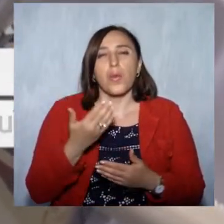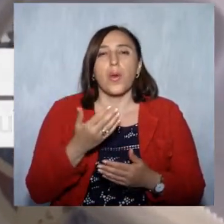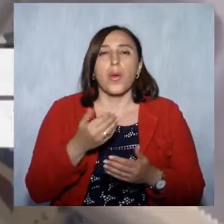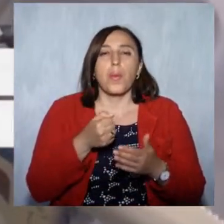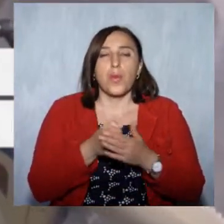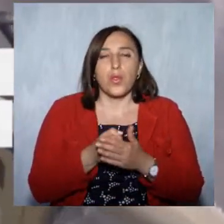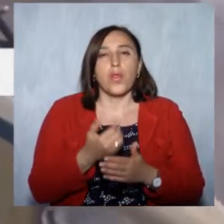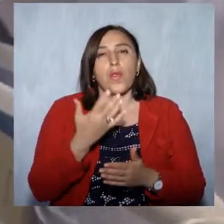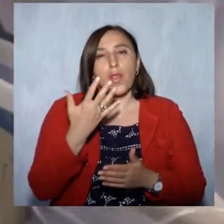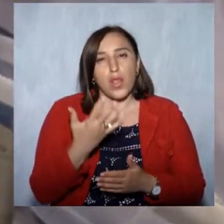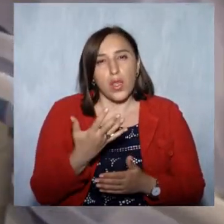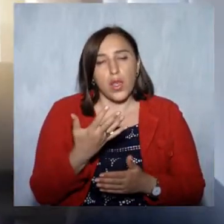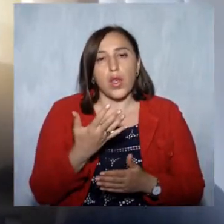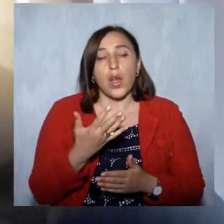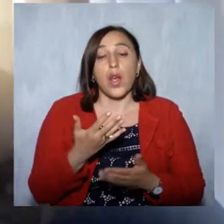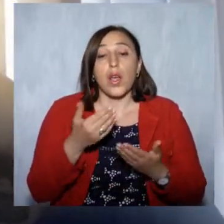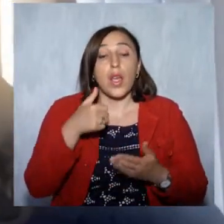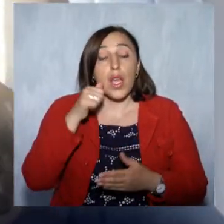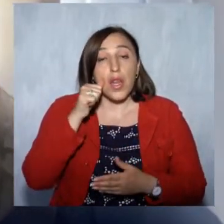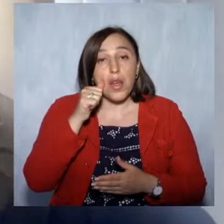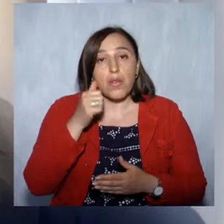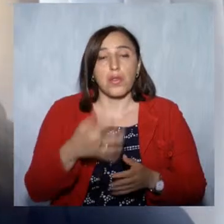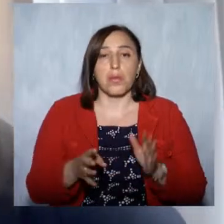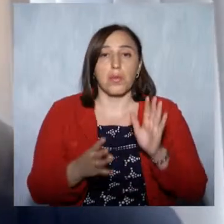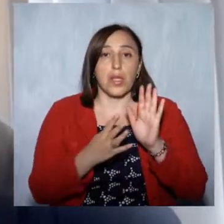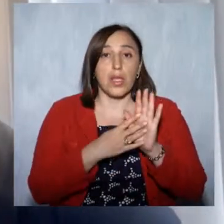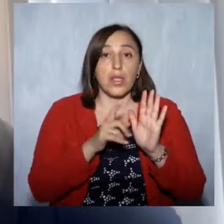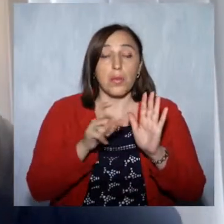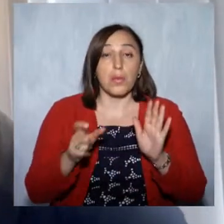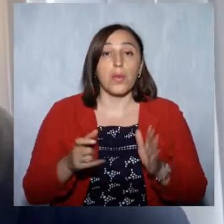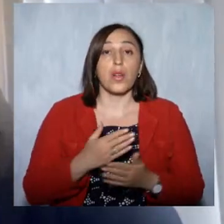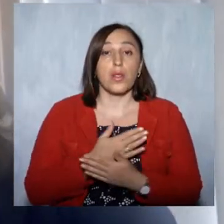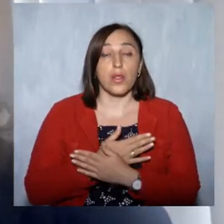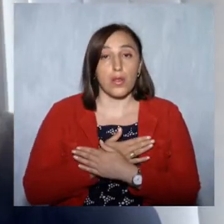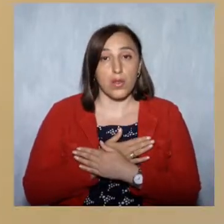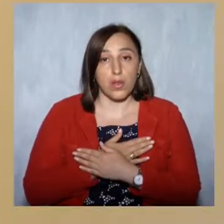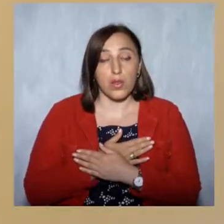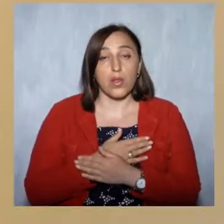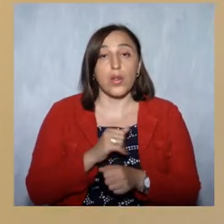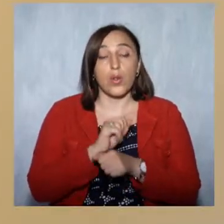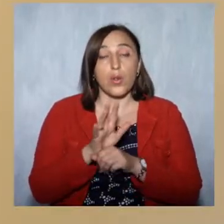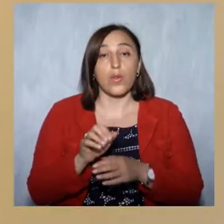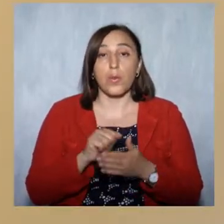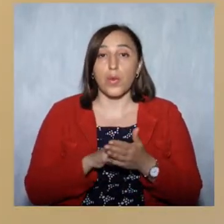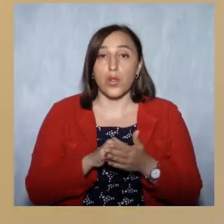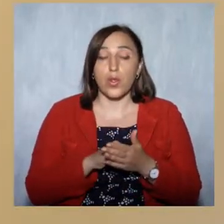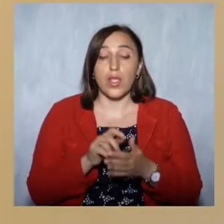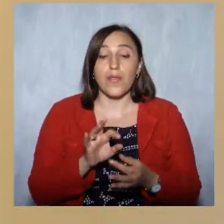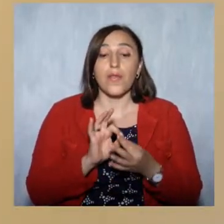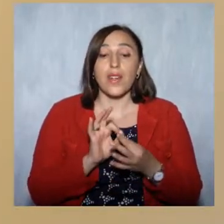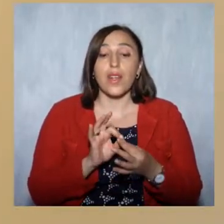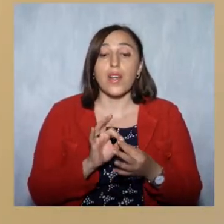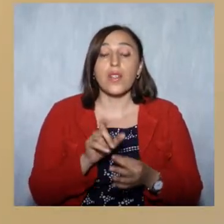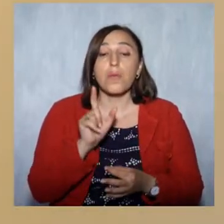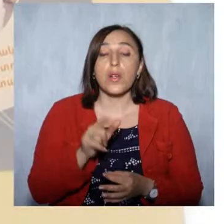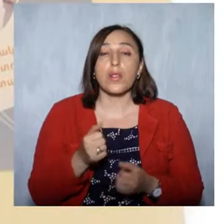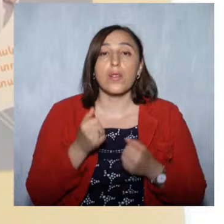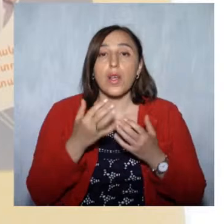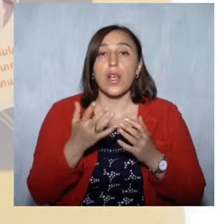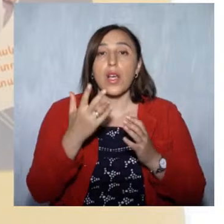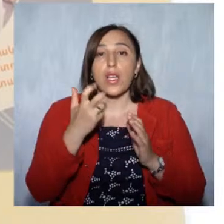դեպքերը չէին անցնում 5, ապա երեկվա դրությամբ արդեն 9 մարդ է մահացել COVID-19-ից։ Վարակված քաղաքացիների թիվն էլ